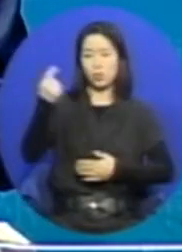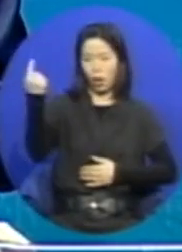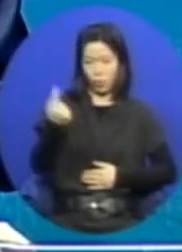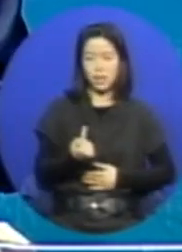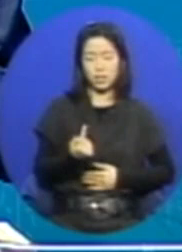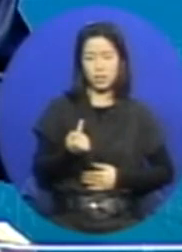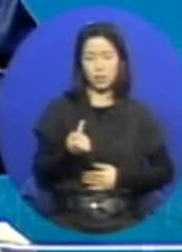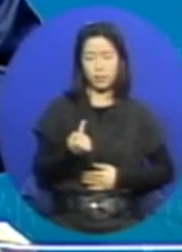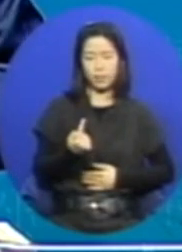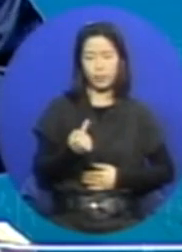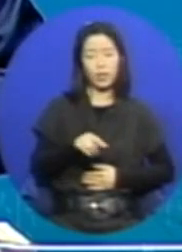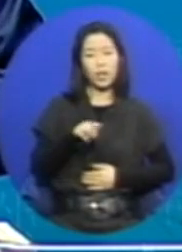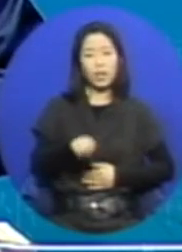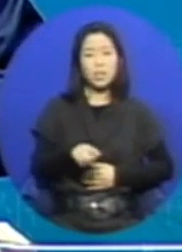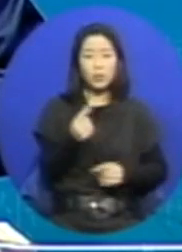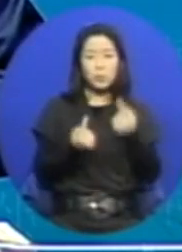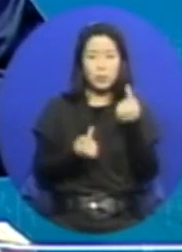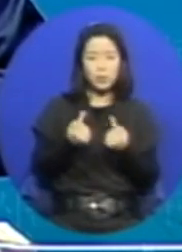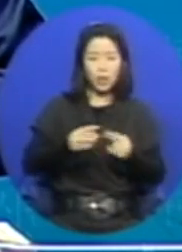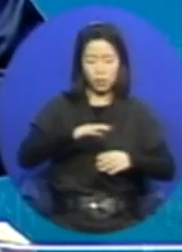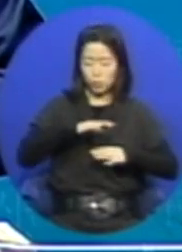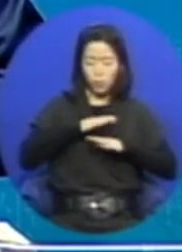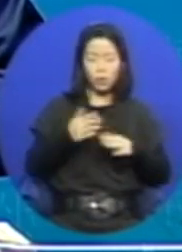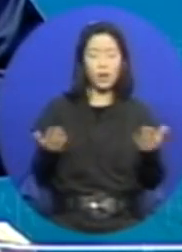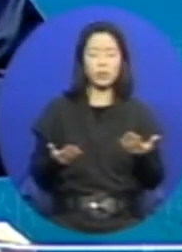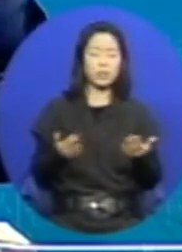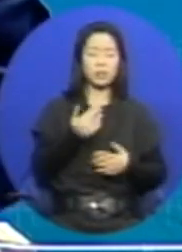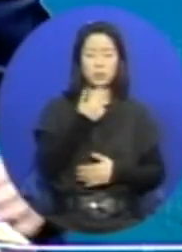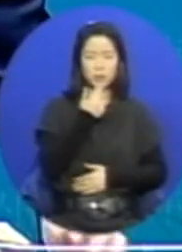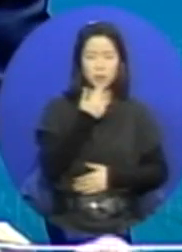우리에게 이것보다 놀라운 일은 없습니다.